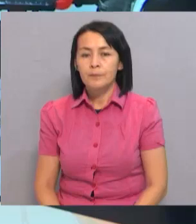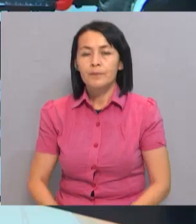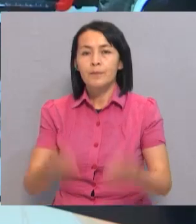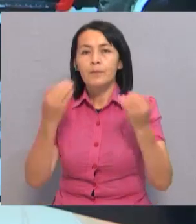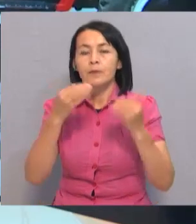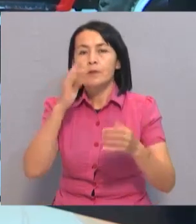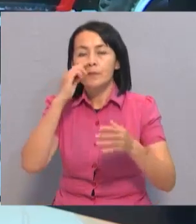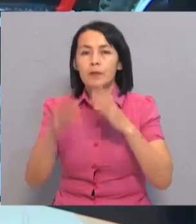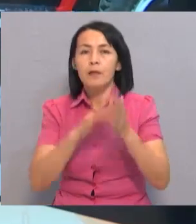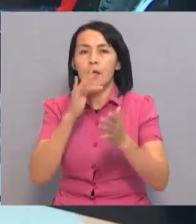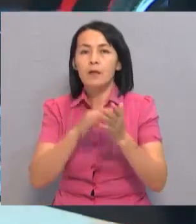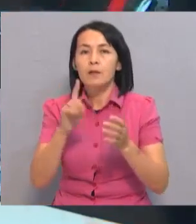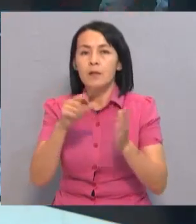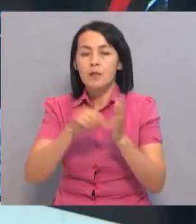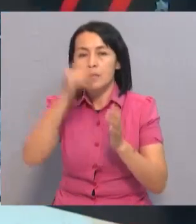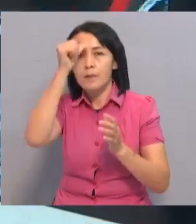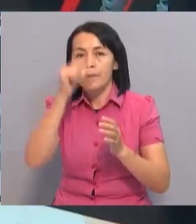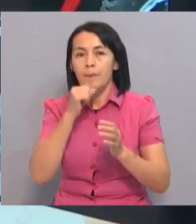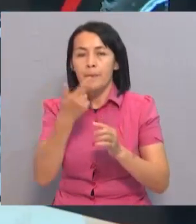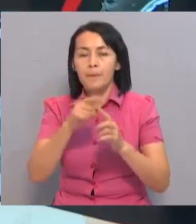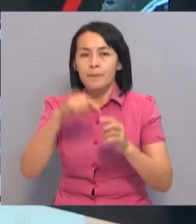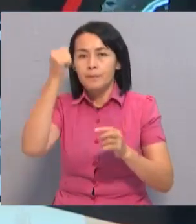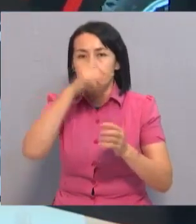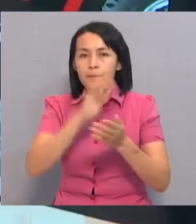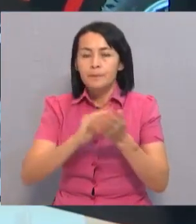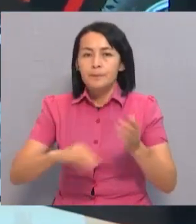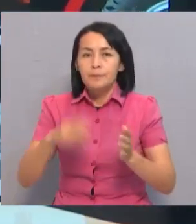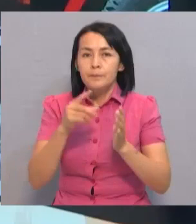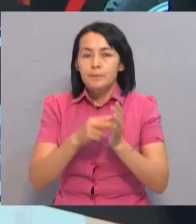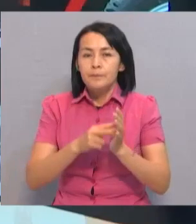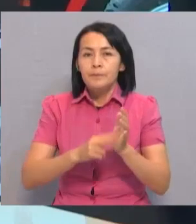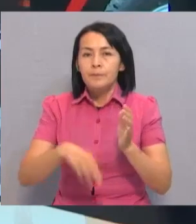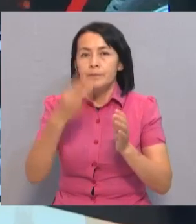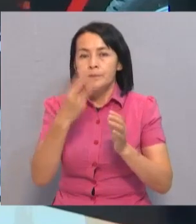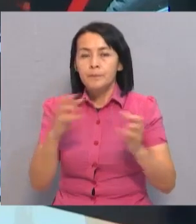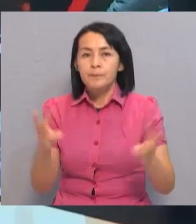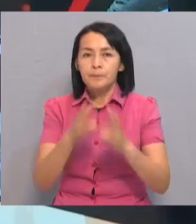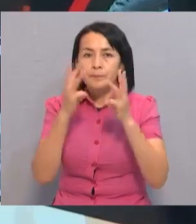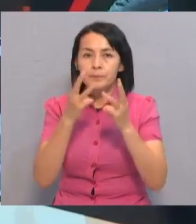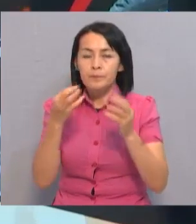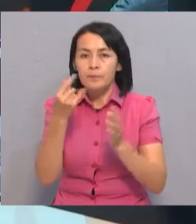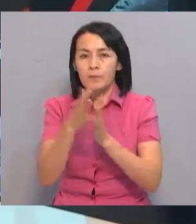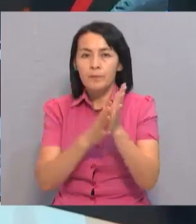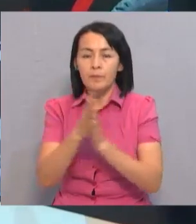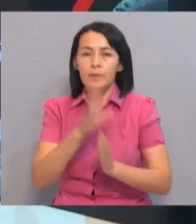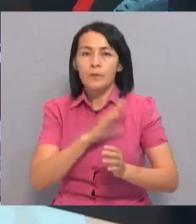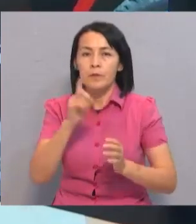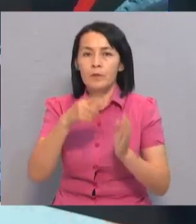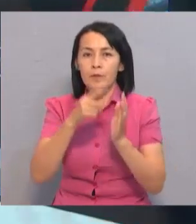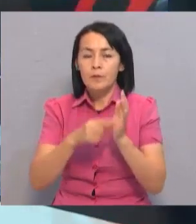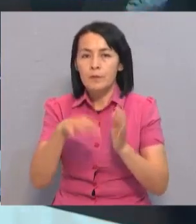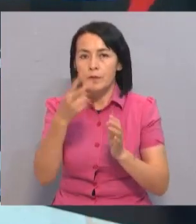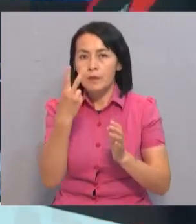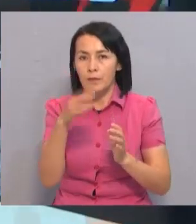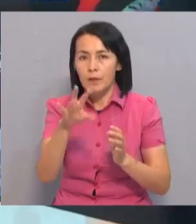На территории города Шымкент за 6 месяцев этого года зарегистрировано 83 пожара. Материальный ущерб составил 172